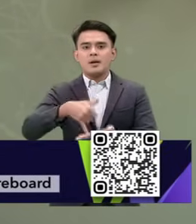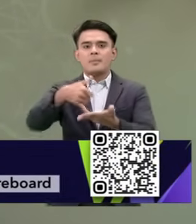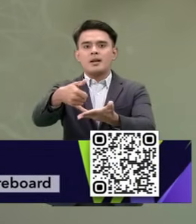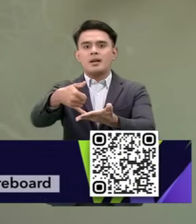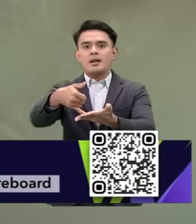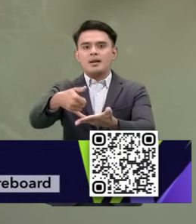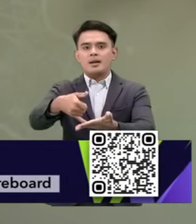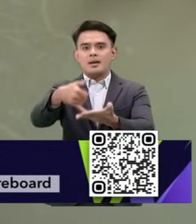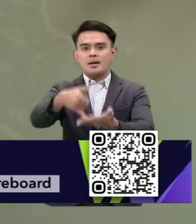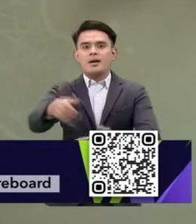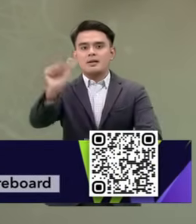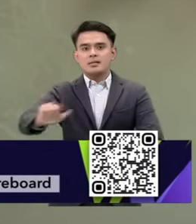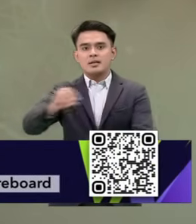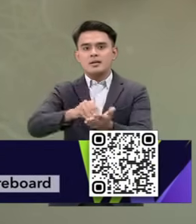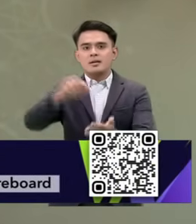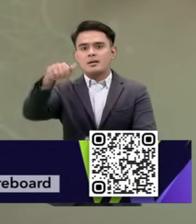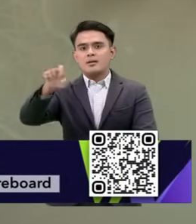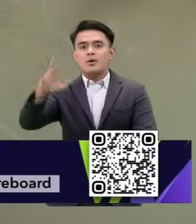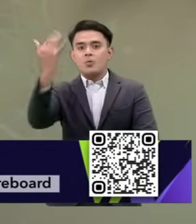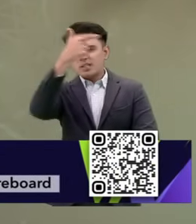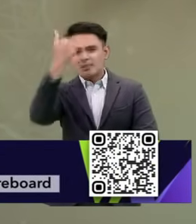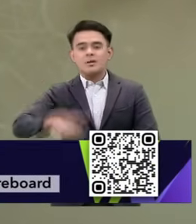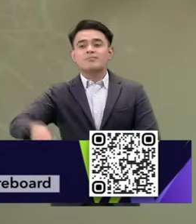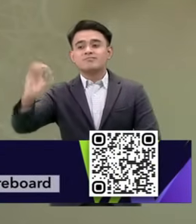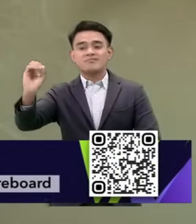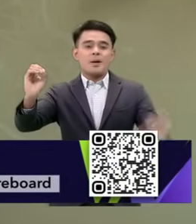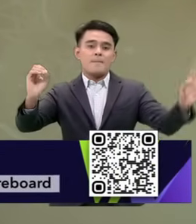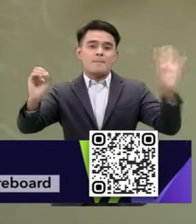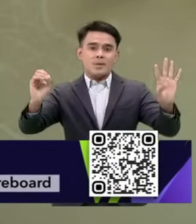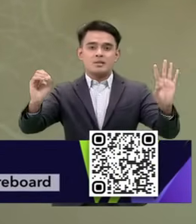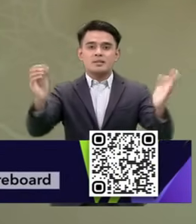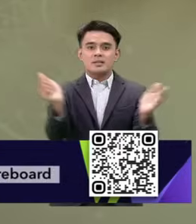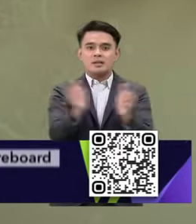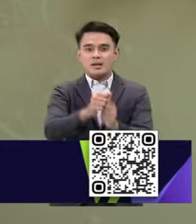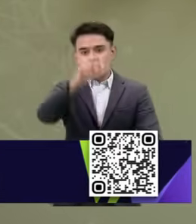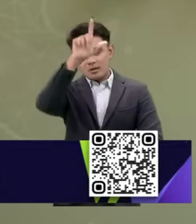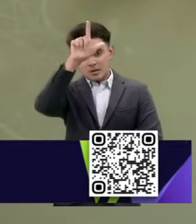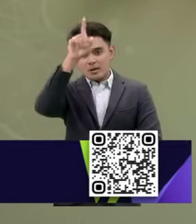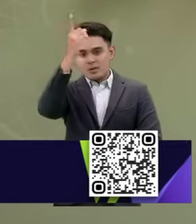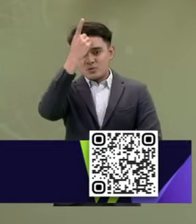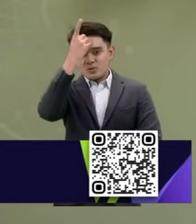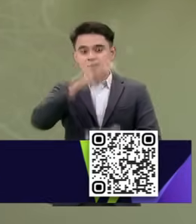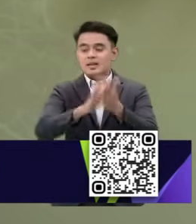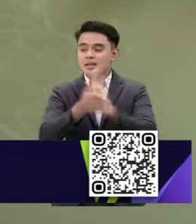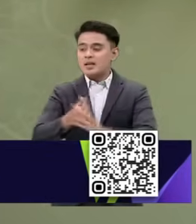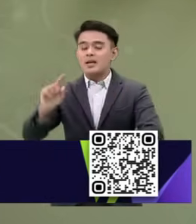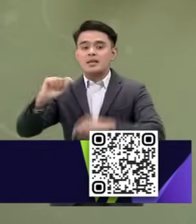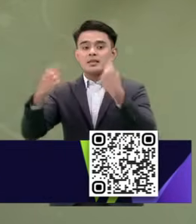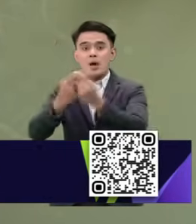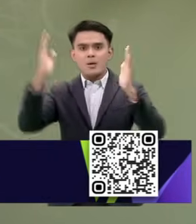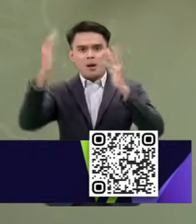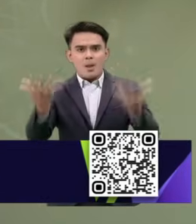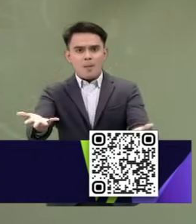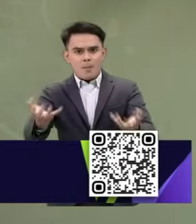Qatar selepas tewas 04 kepada Jordan sudah tentu skuad kebangsaan mahu bangkit dan menghidupkan